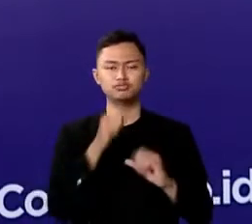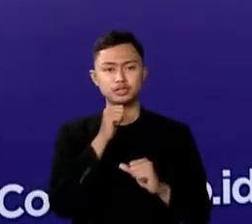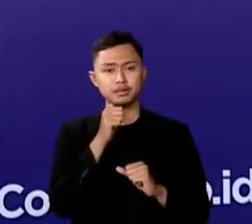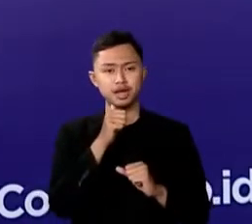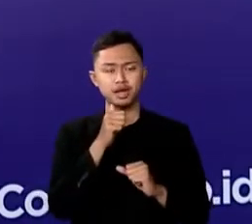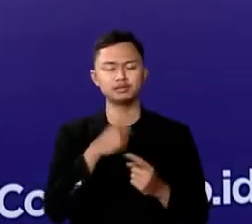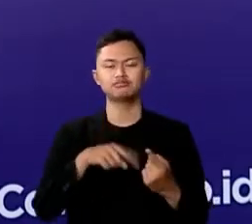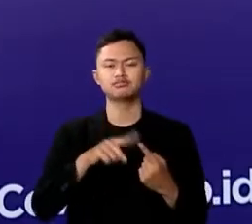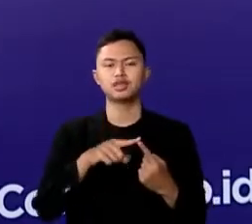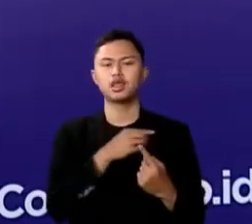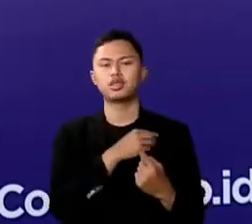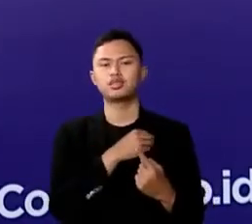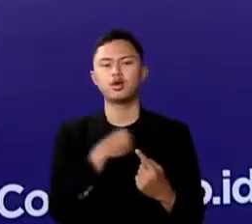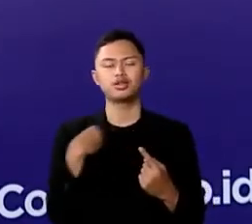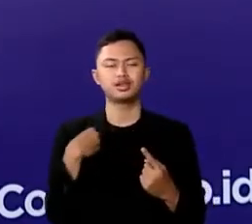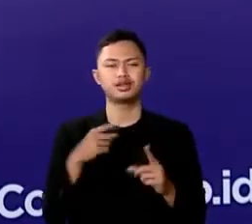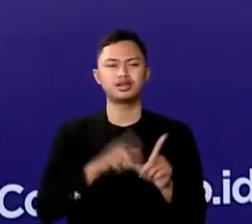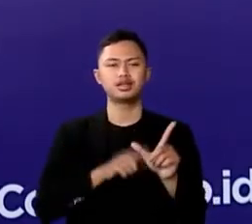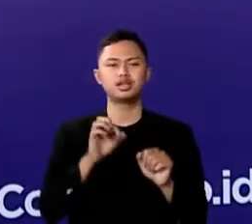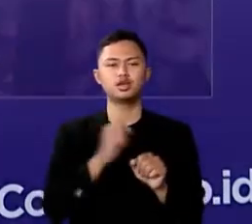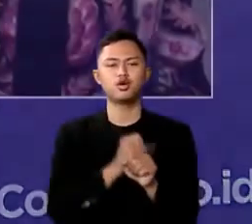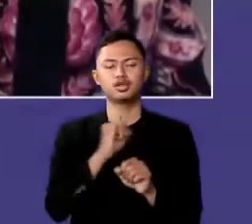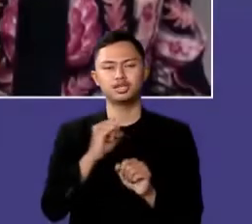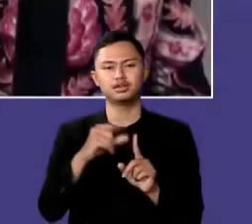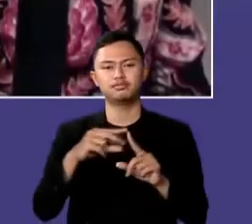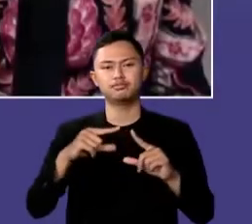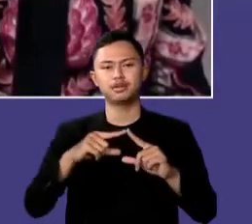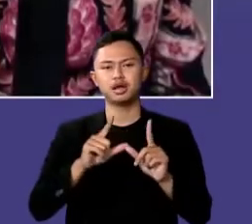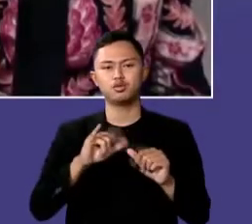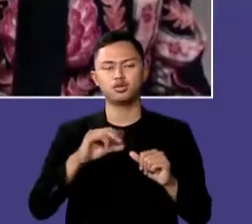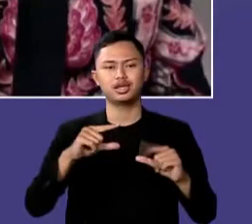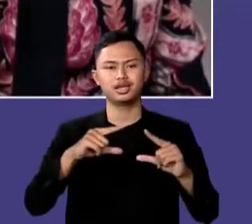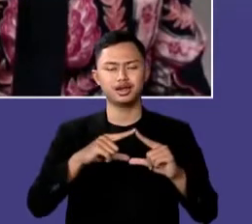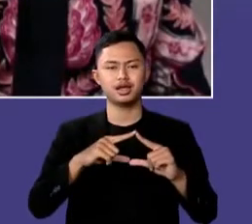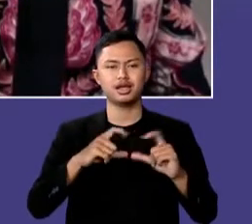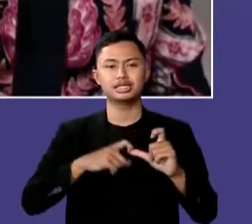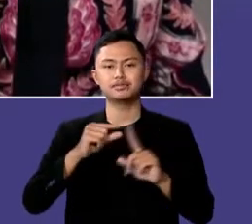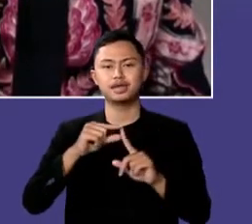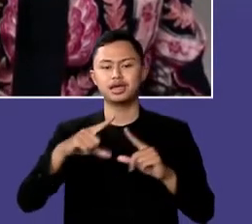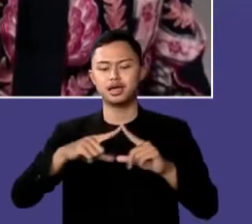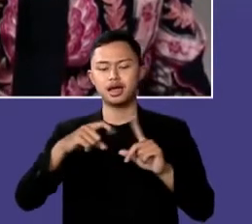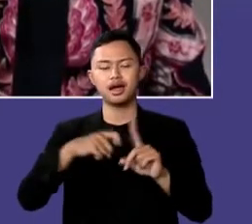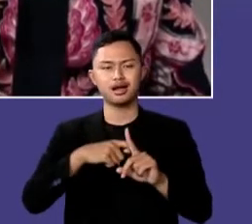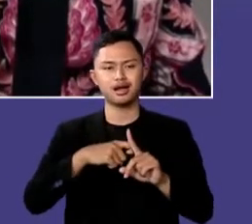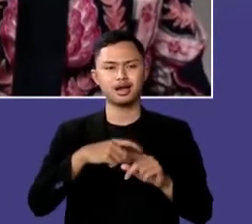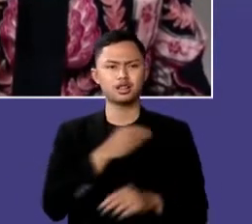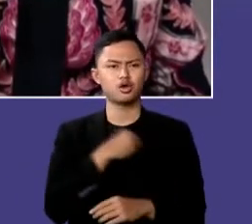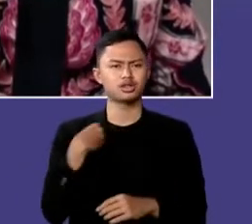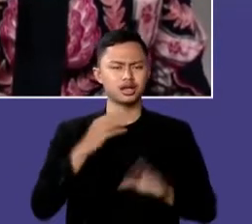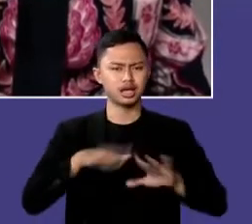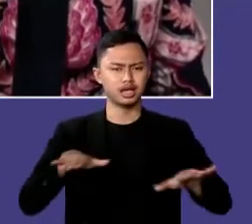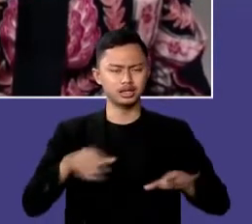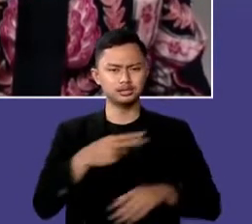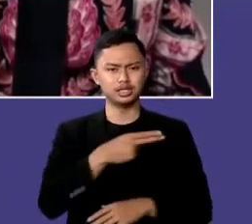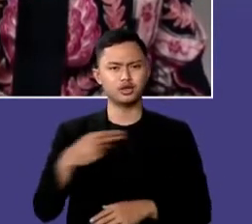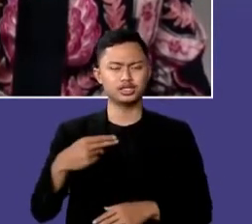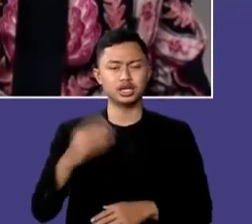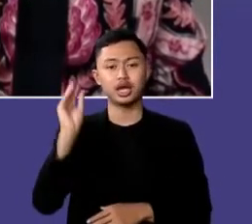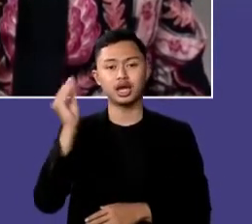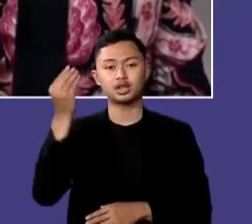ada dokter Yogi Prawira sp.ak perwakilan Ikatan Dokter anak Indonesia yang juga